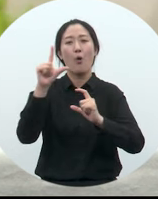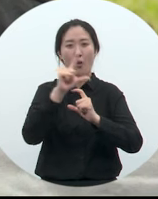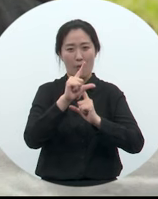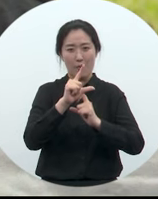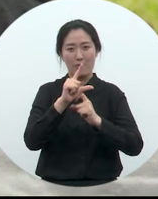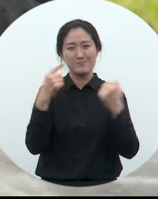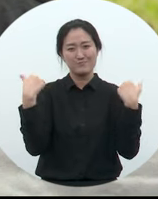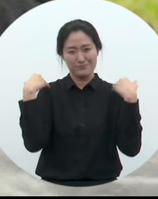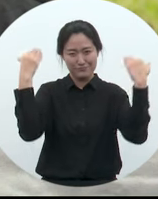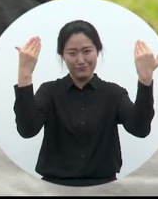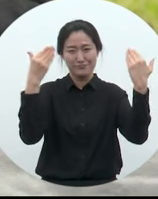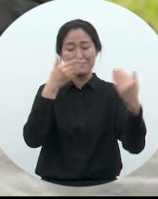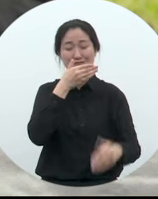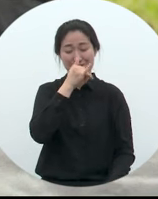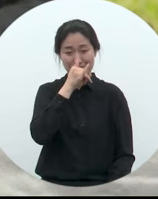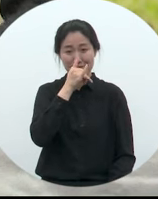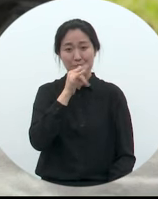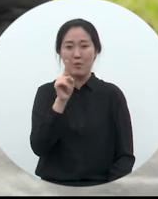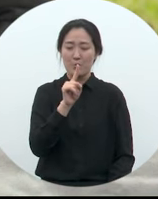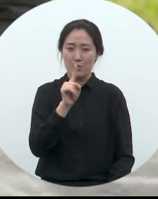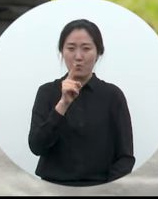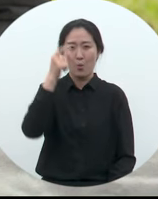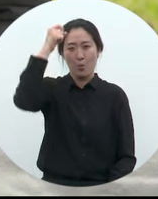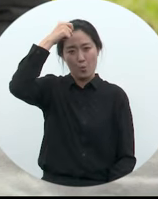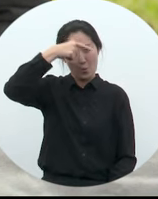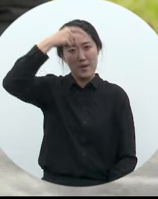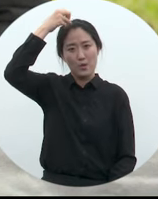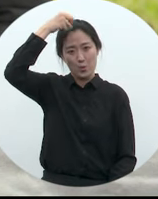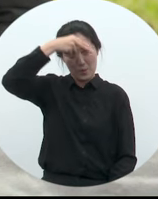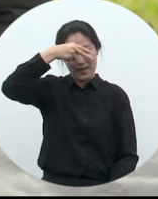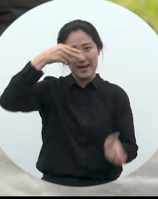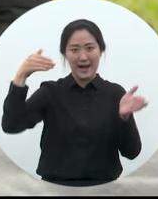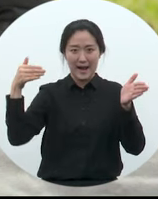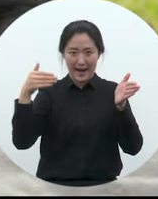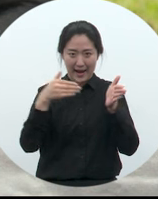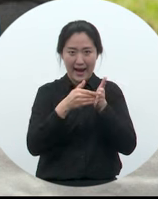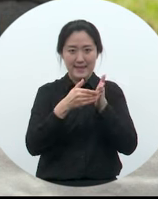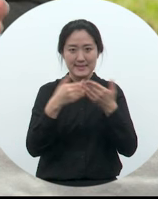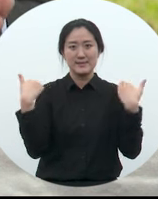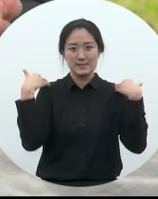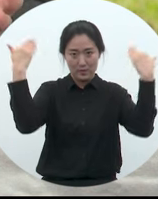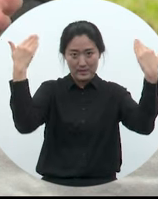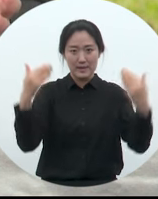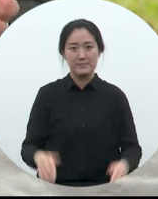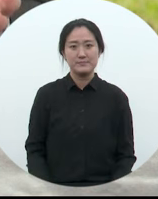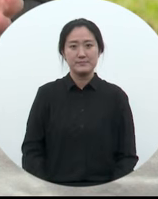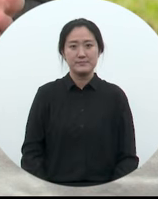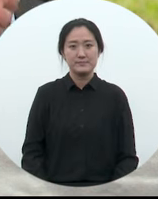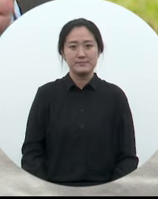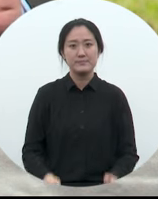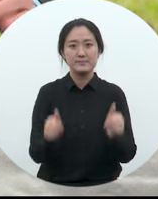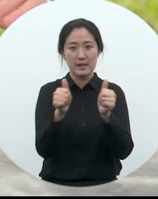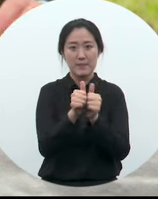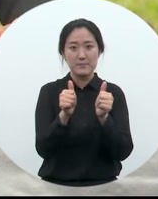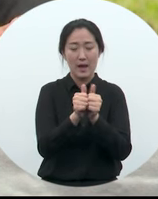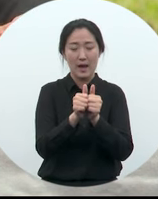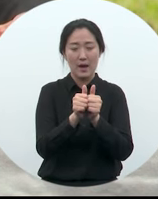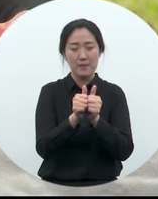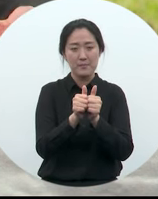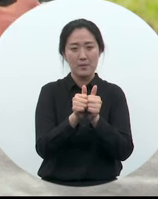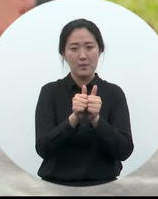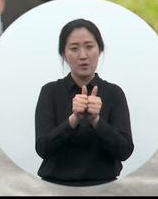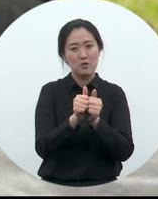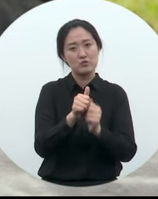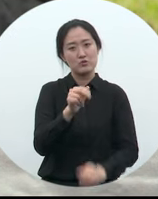하고요. 물론 뭐 늦게까지 성장하는 아이들 같은 경우에는 고등학교 1학년, 2학년까지도 성장하는 경우가 있죠.